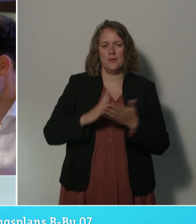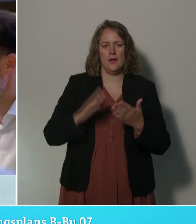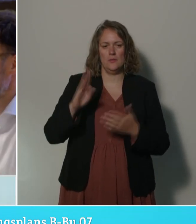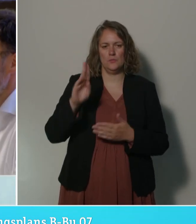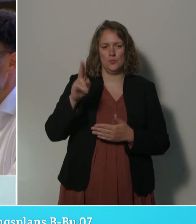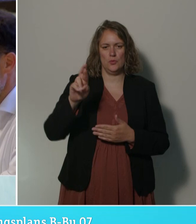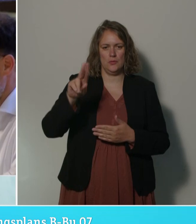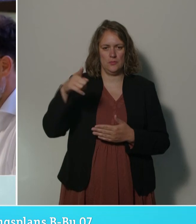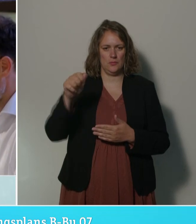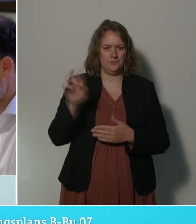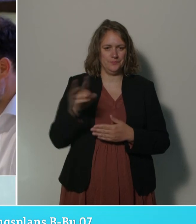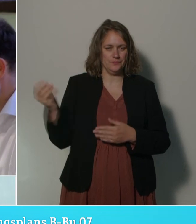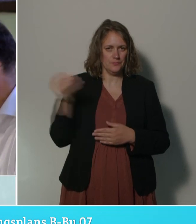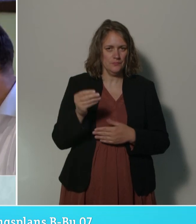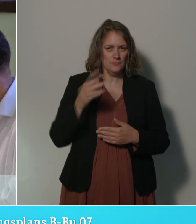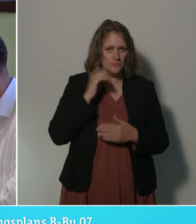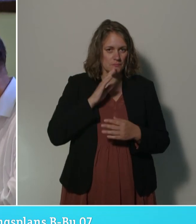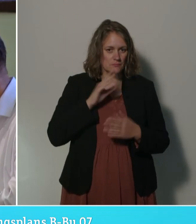Wünscht der Einreicher das Wort?